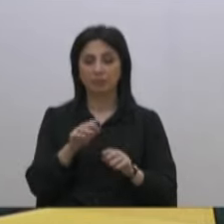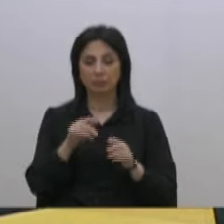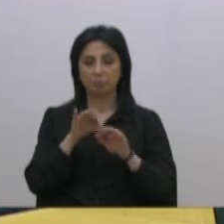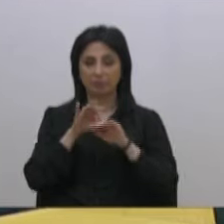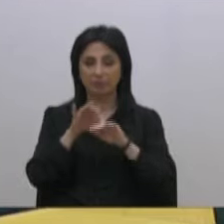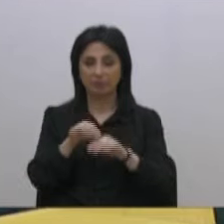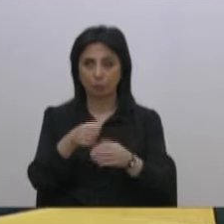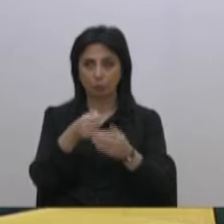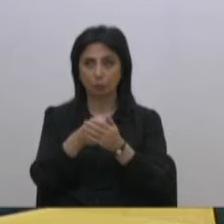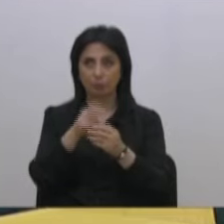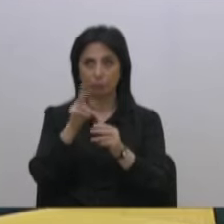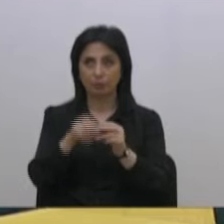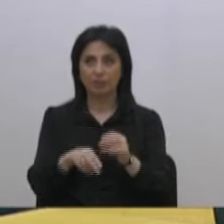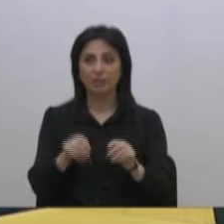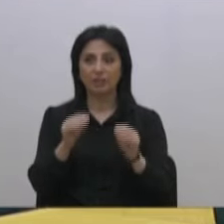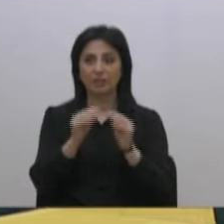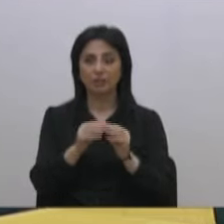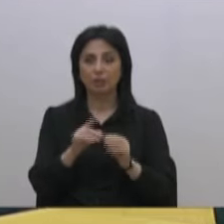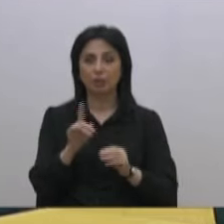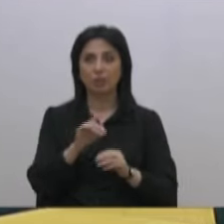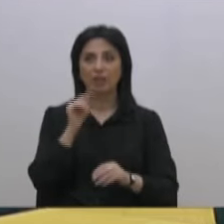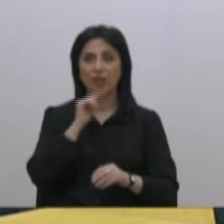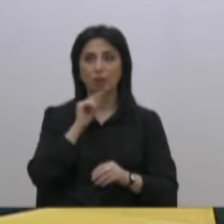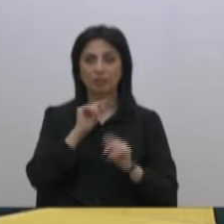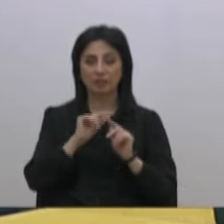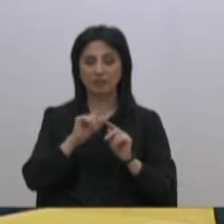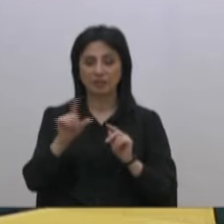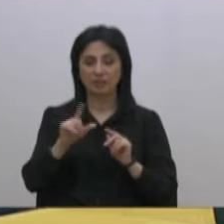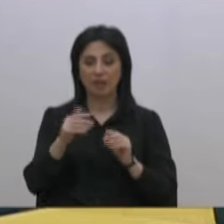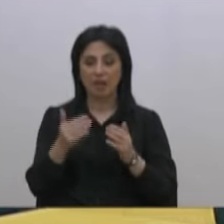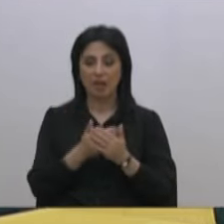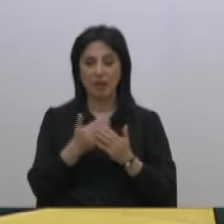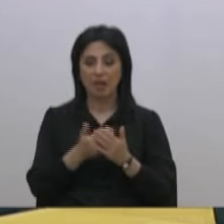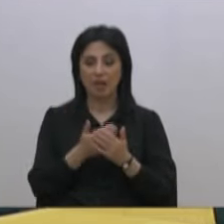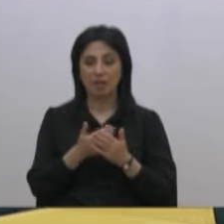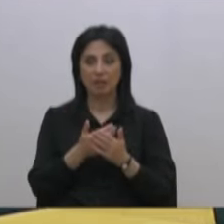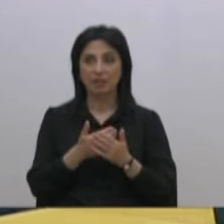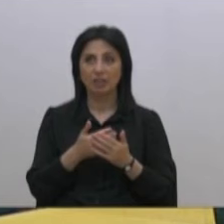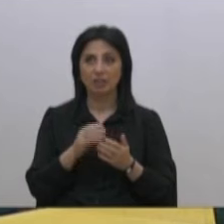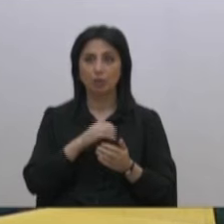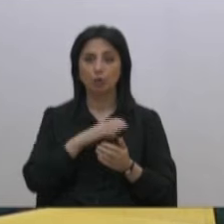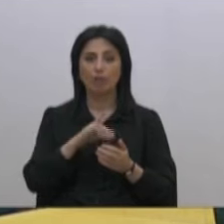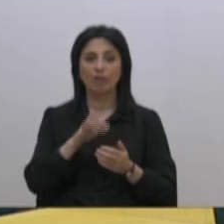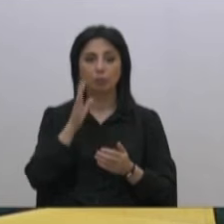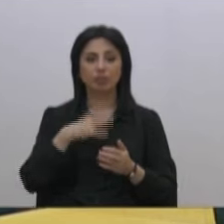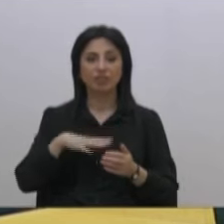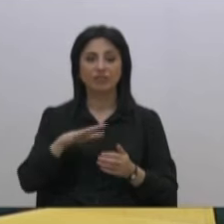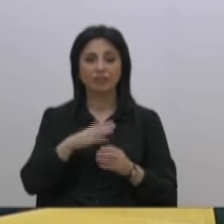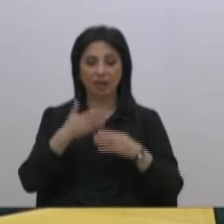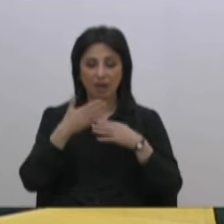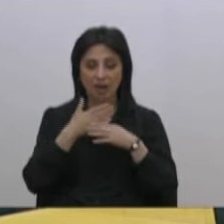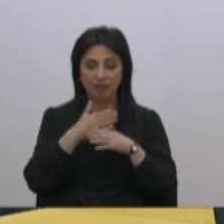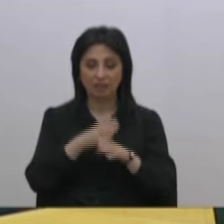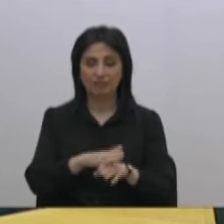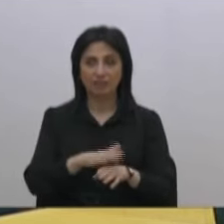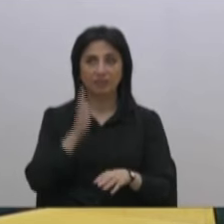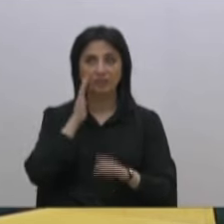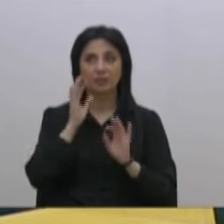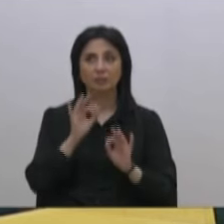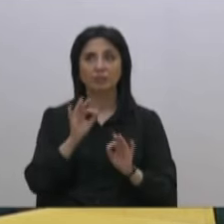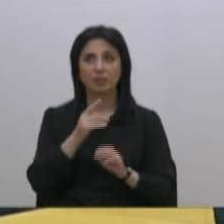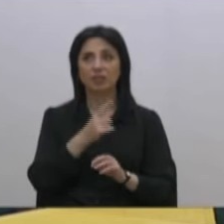მივიყვანთ ბოლომდე, ისე რომ ეკონომიკური ზრდა და ახალი დოლათი, რაც იქნება ქვეყანაში, განანაწილდეს